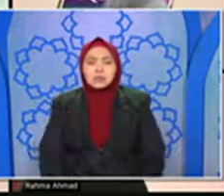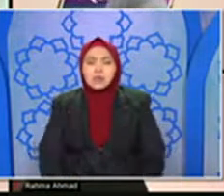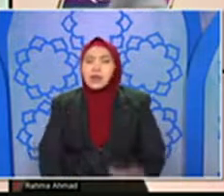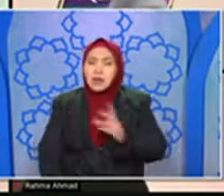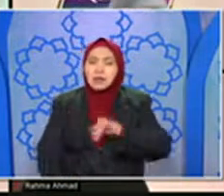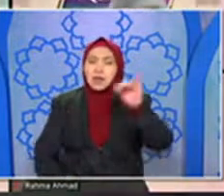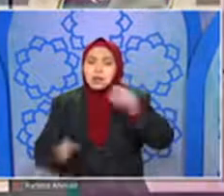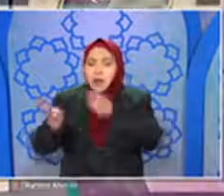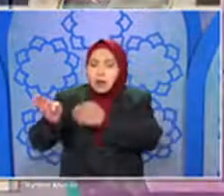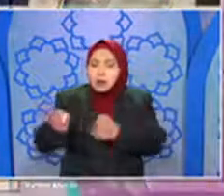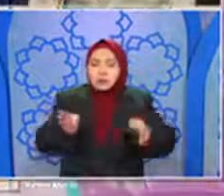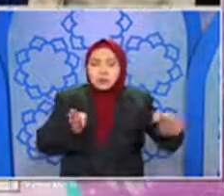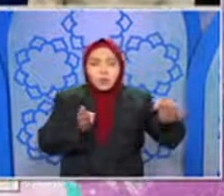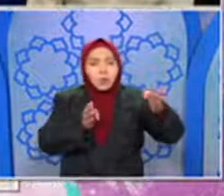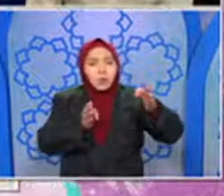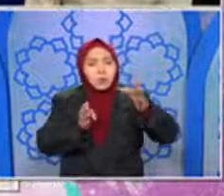walladhi